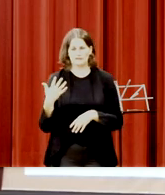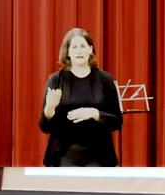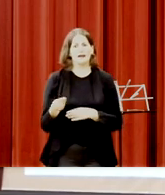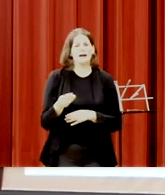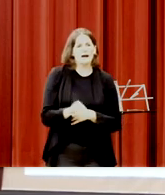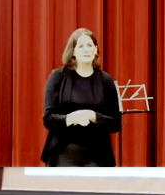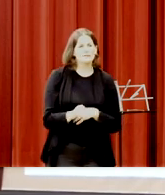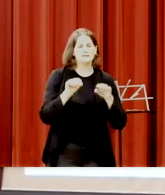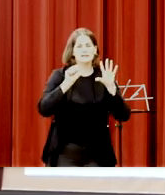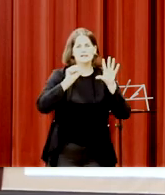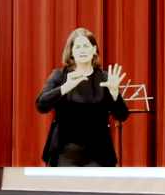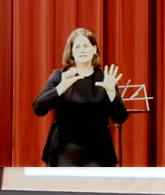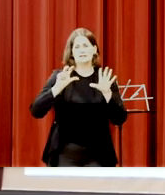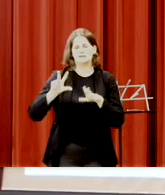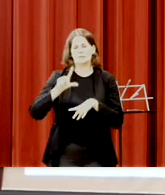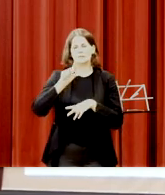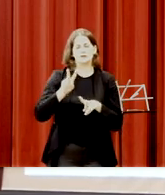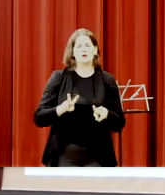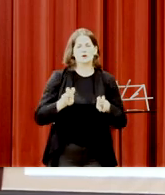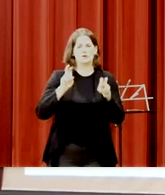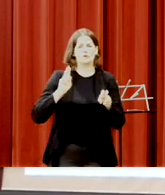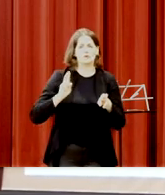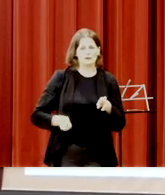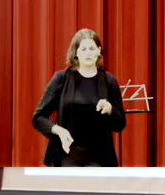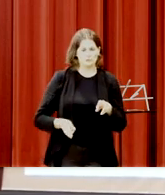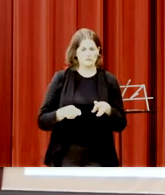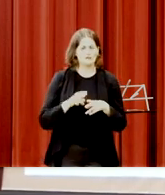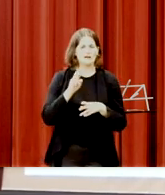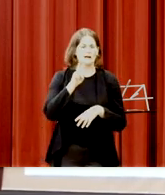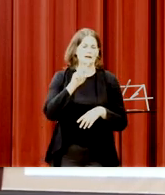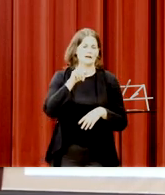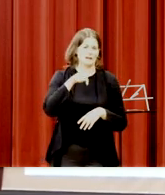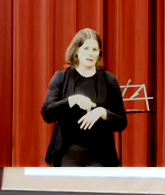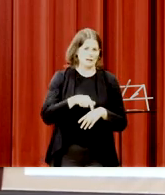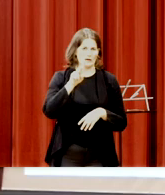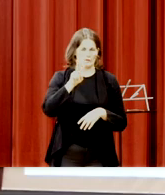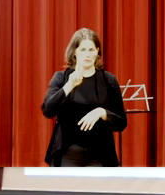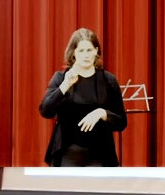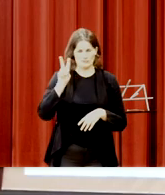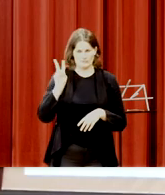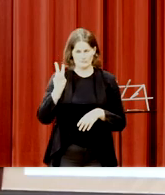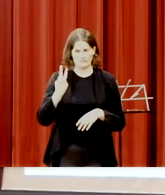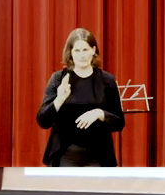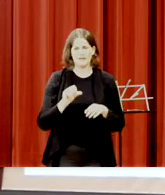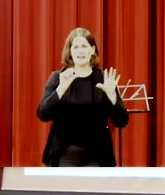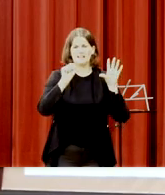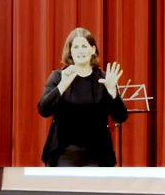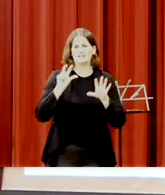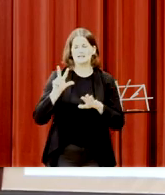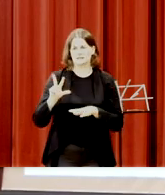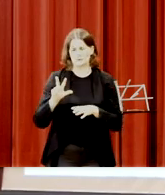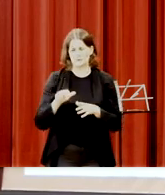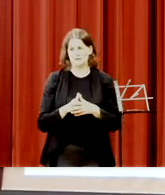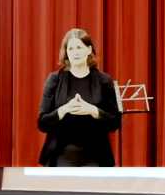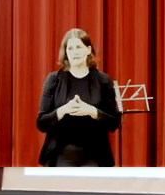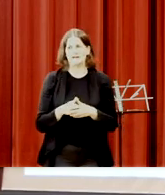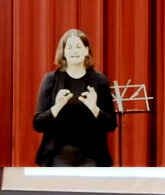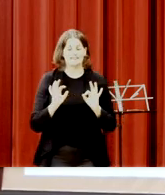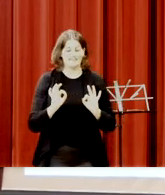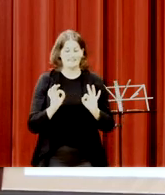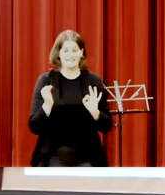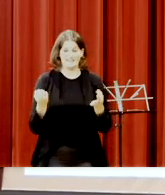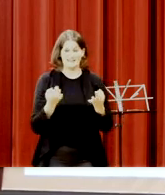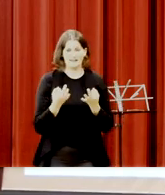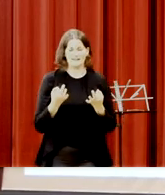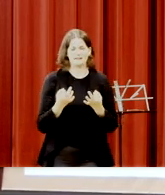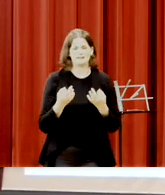68 nous lectors que són la part del Ministeri del programa Talento, Maria Goiri, crec que ara li